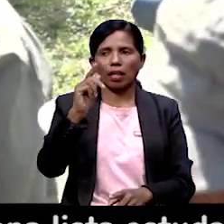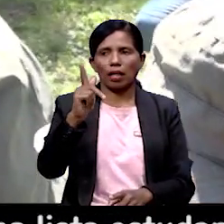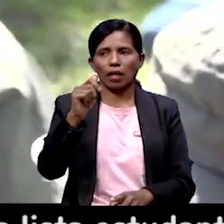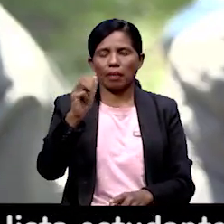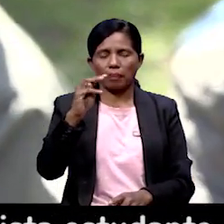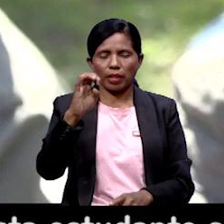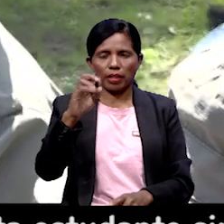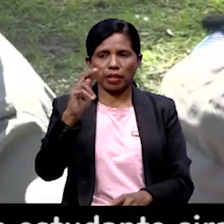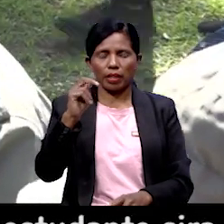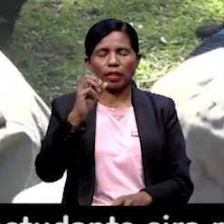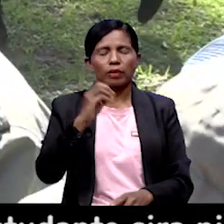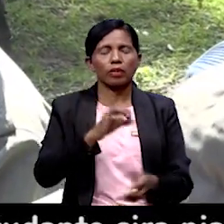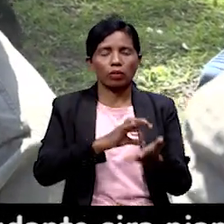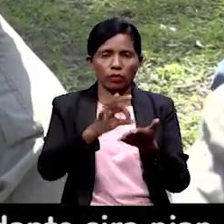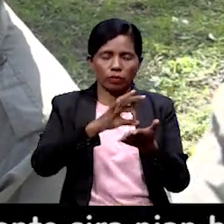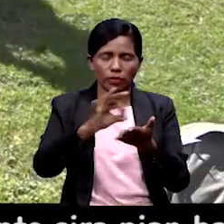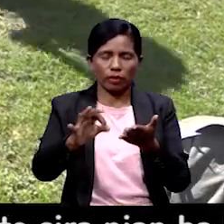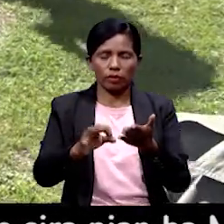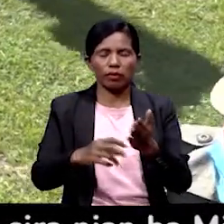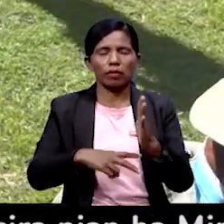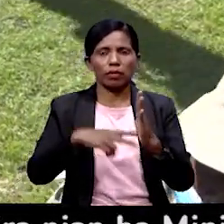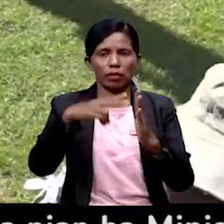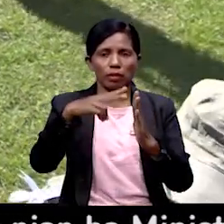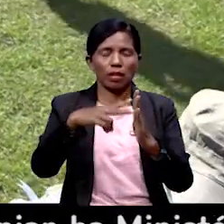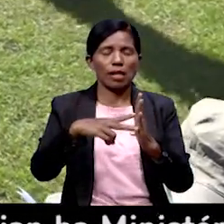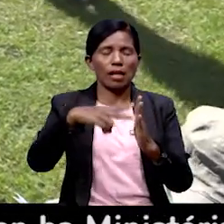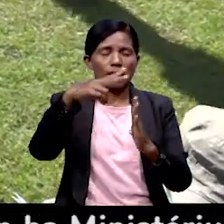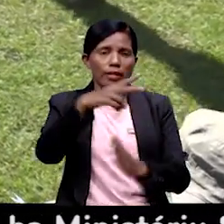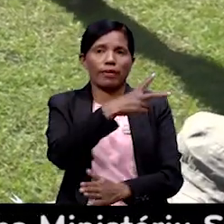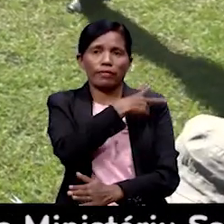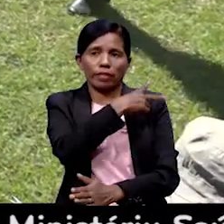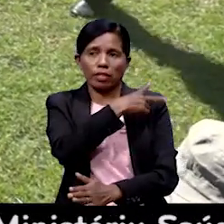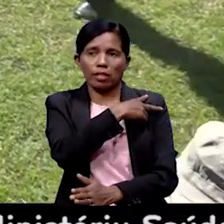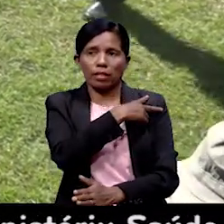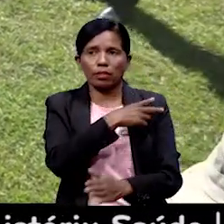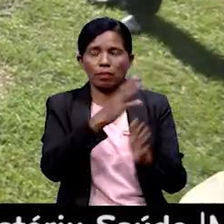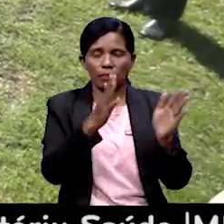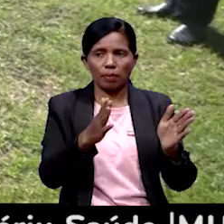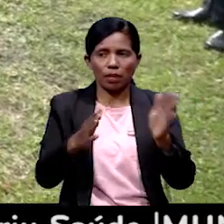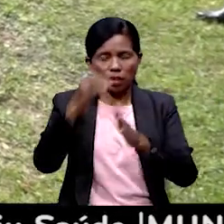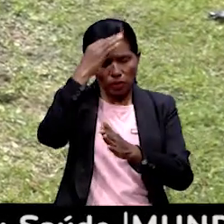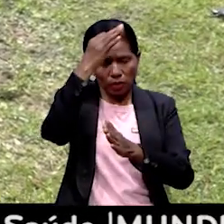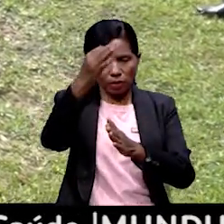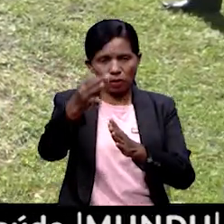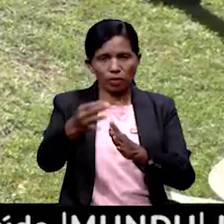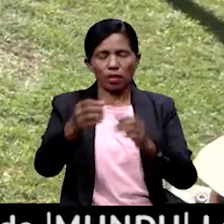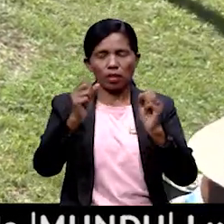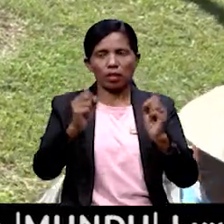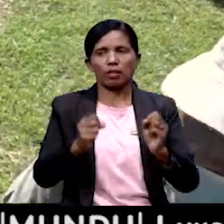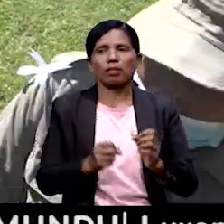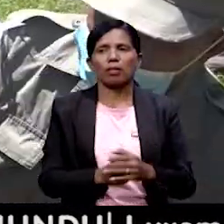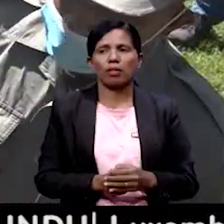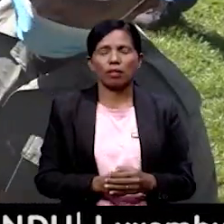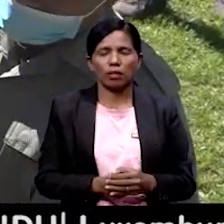formando sira se kursu si divisa sergento ba divisa inspektur asistente ho di prepara ba futuro atau komanda squadra pelotaun